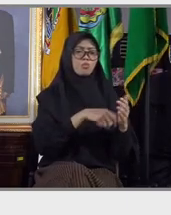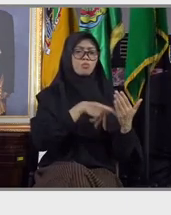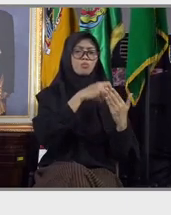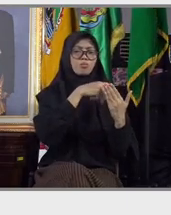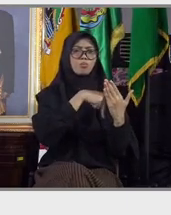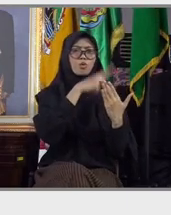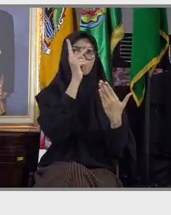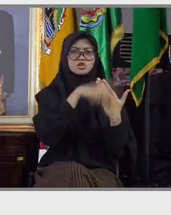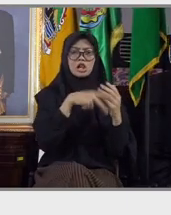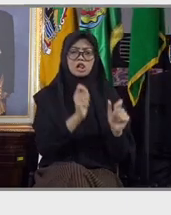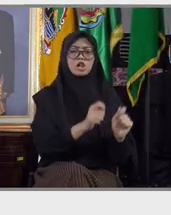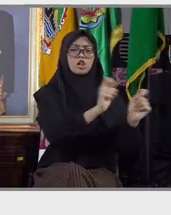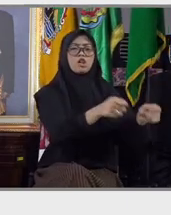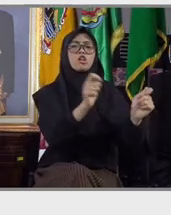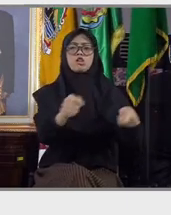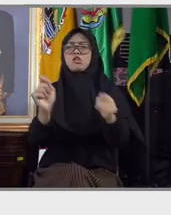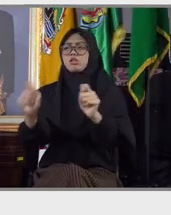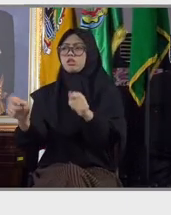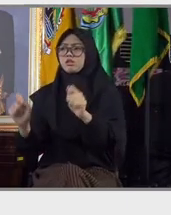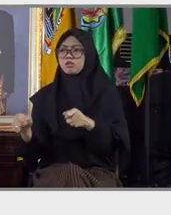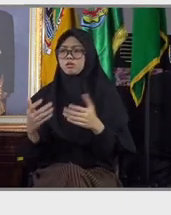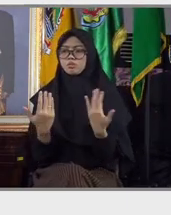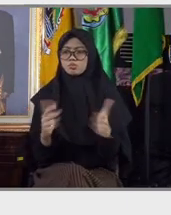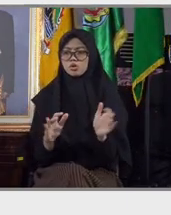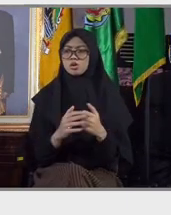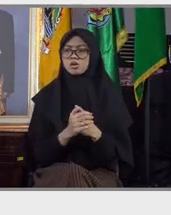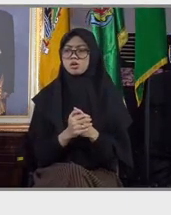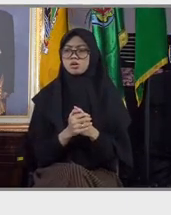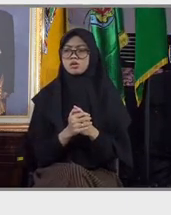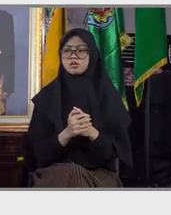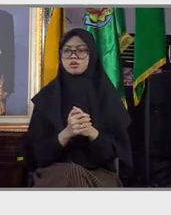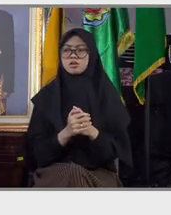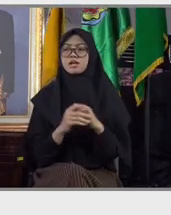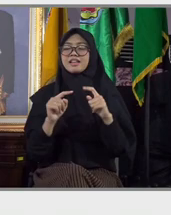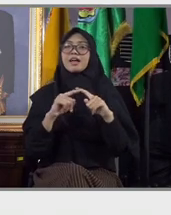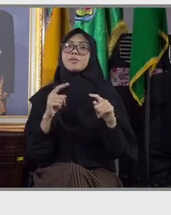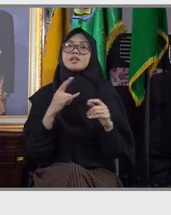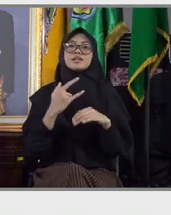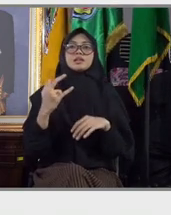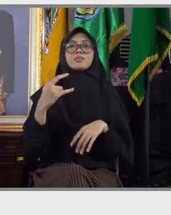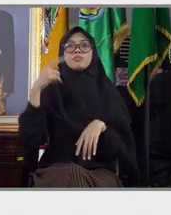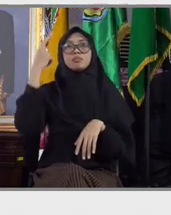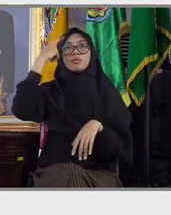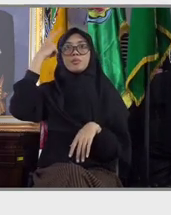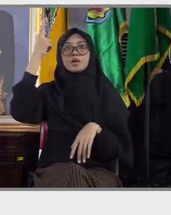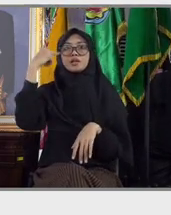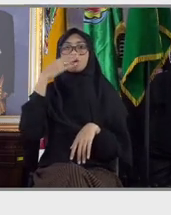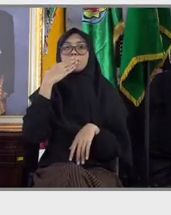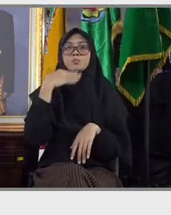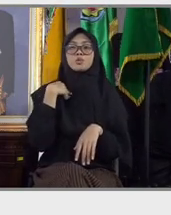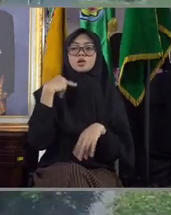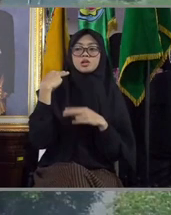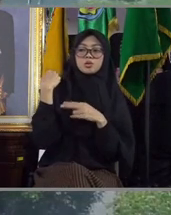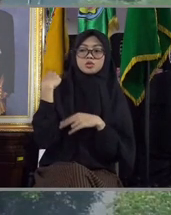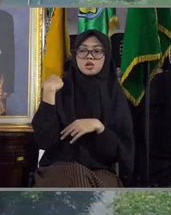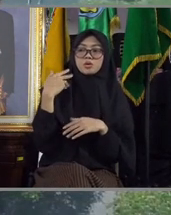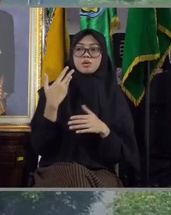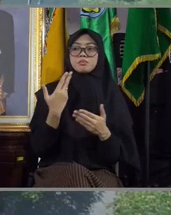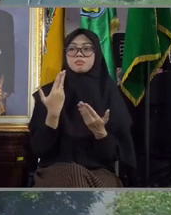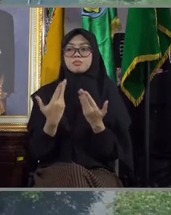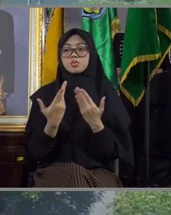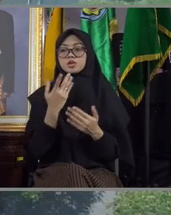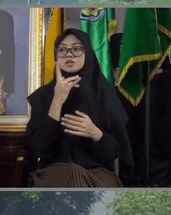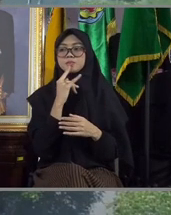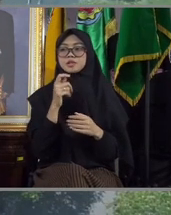perhitungan investasi katanya enggak masuk. Jadi harus ada peran pemerintah dalam hal ini, mungkin ngerjain tamannya,